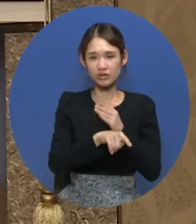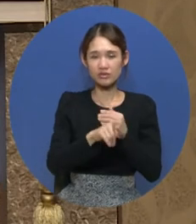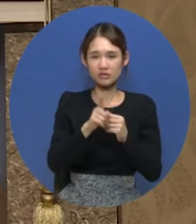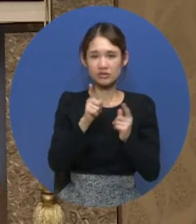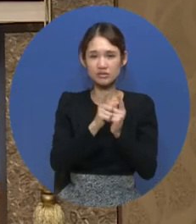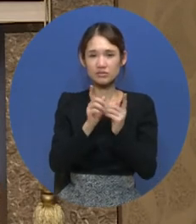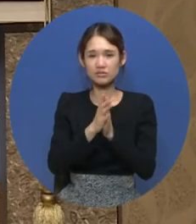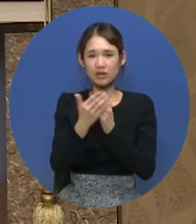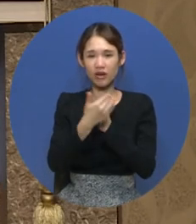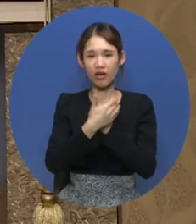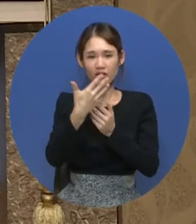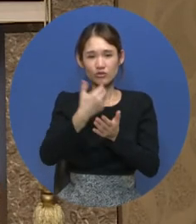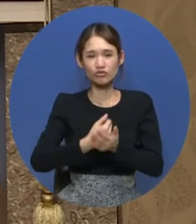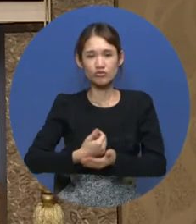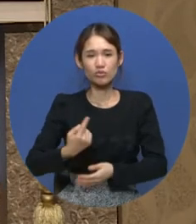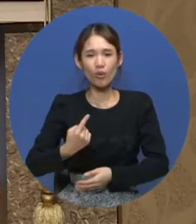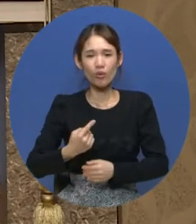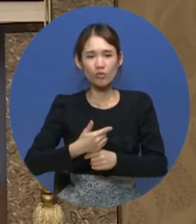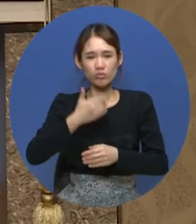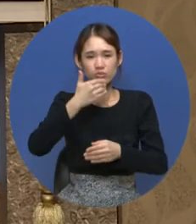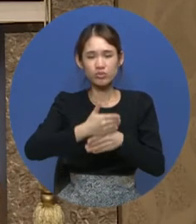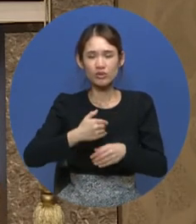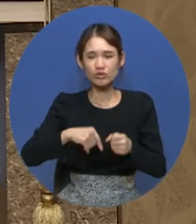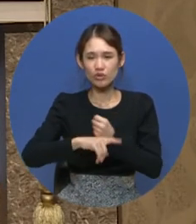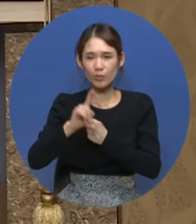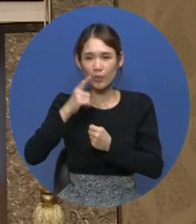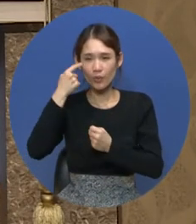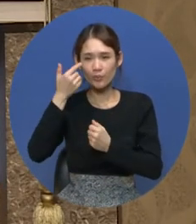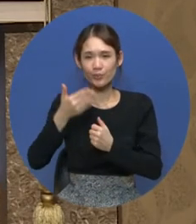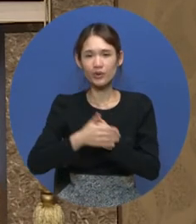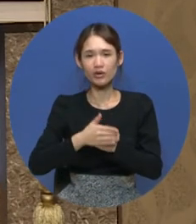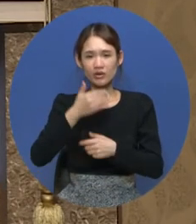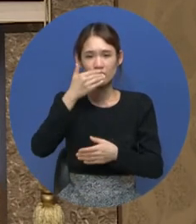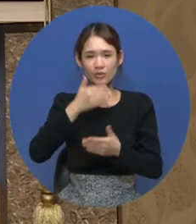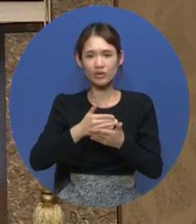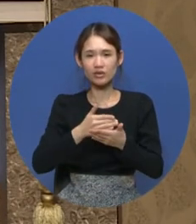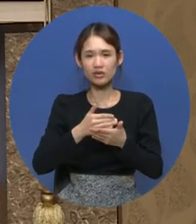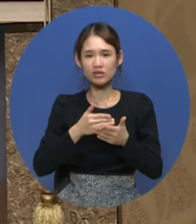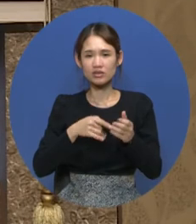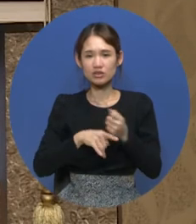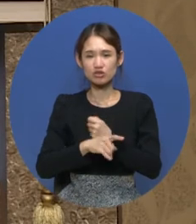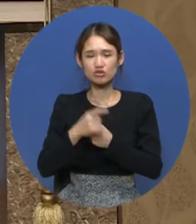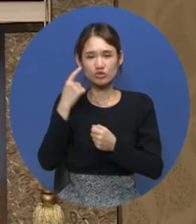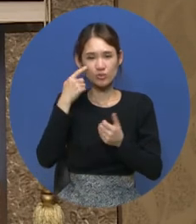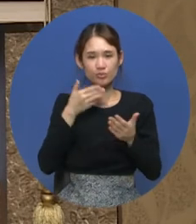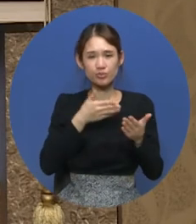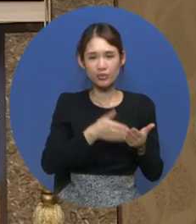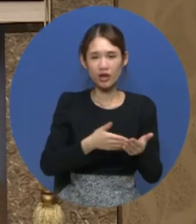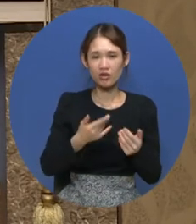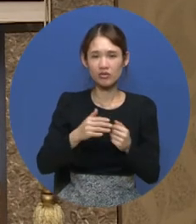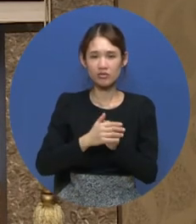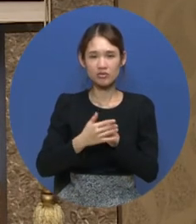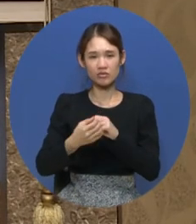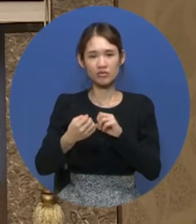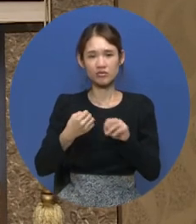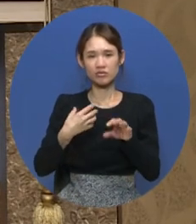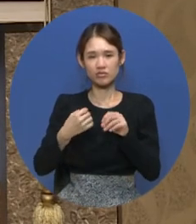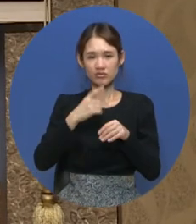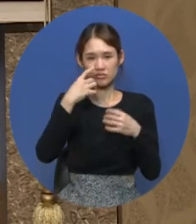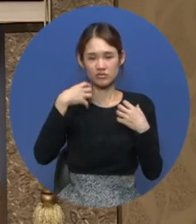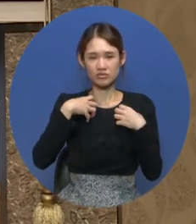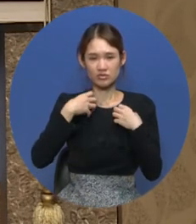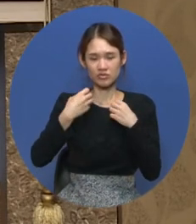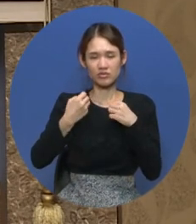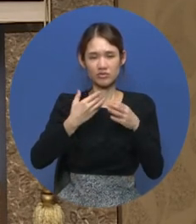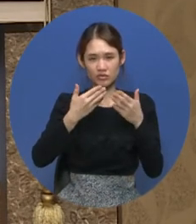혜택에 무엇이냐 패드가 되는 이유가 뭐냐 피지로 요구를 해 쓰지만 아예 그런 것에 대한 부분들에 대해서 그